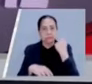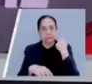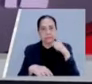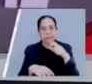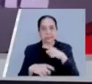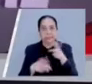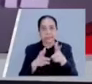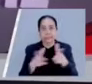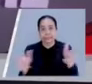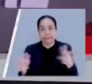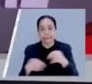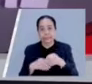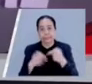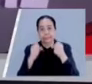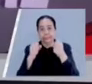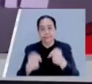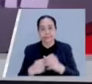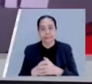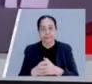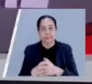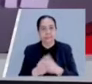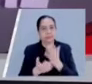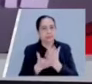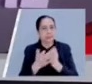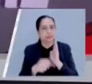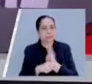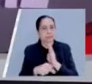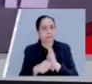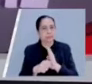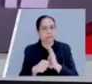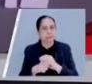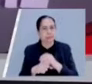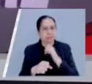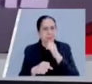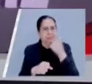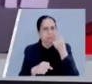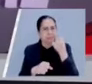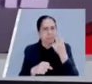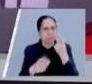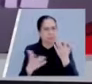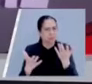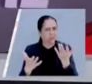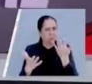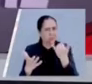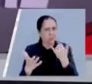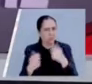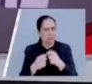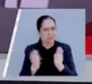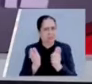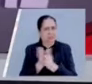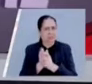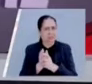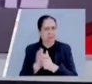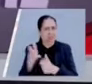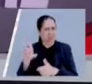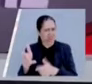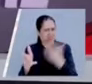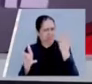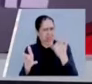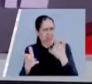sa kalsada. Ang ibang negosyo, hindi maintindihan kung bakit may bawal magpapark sa